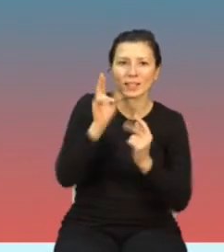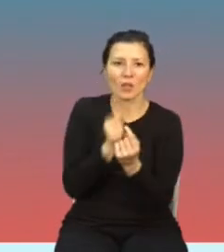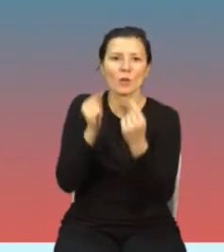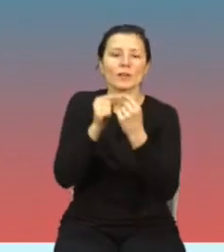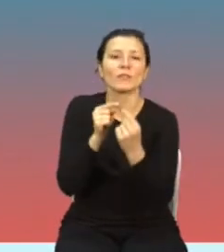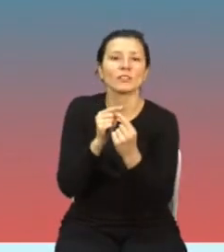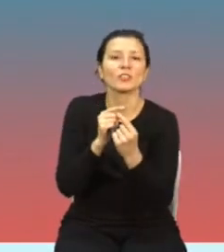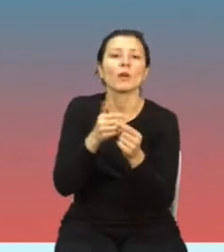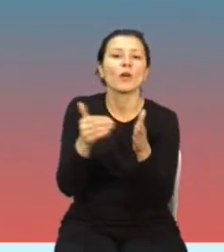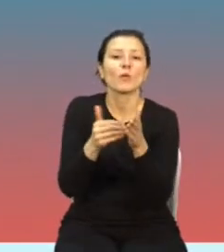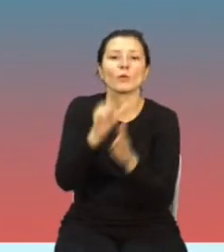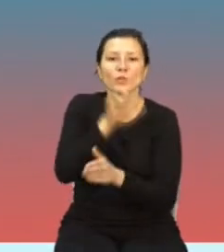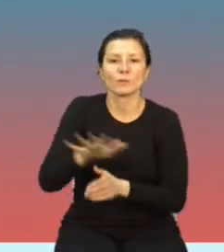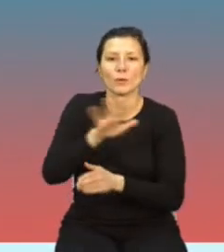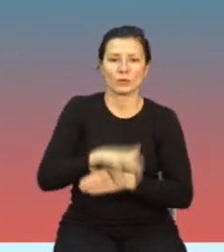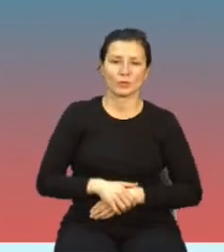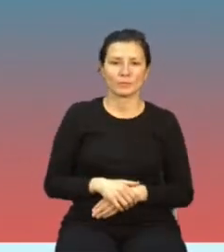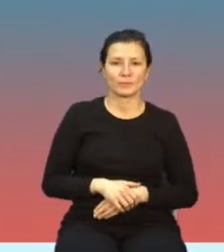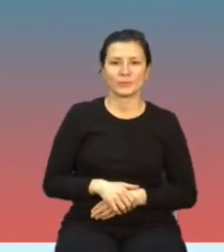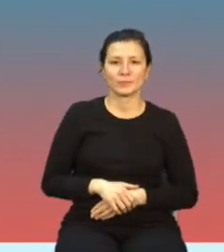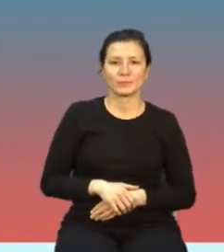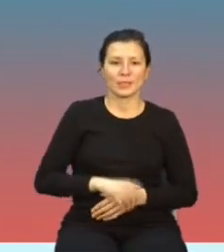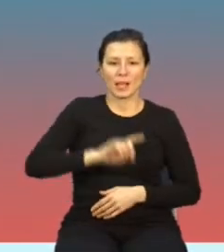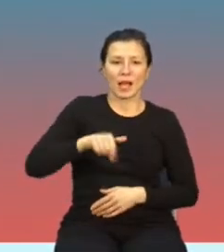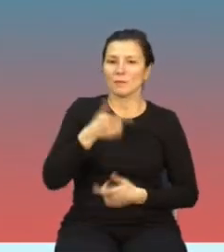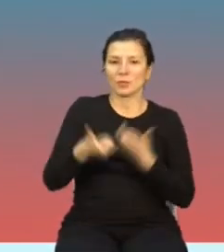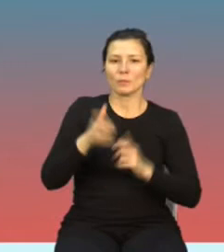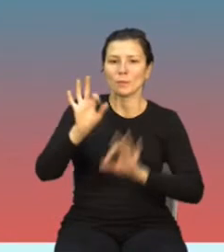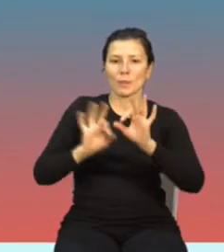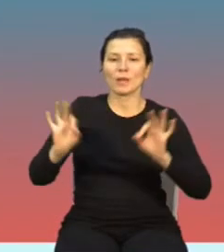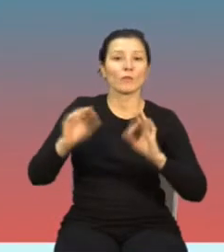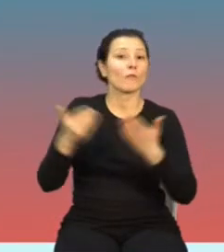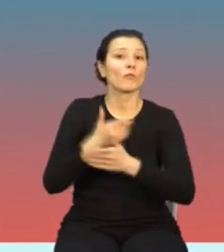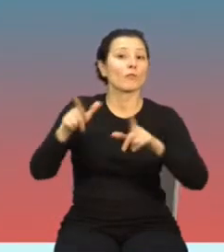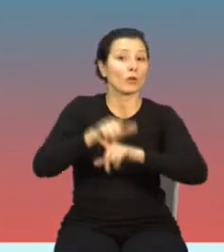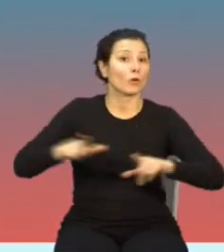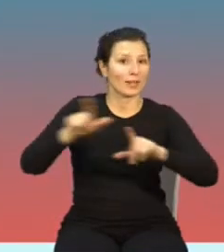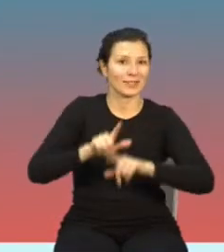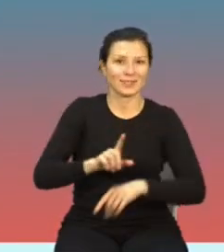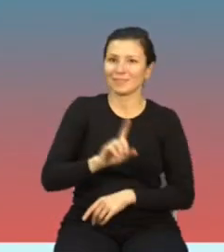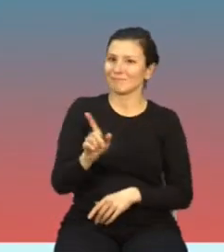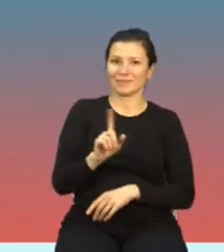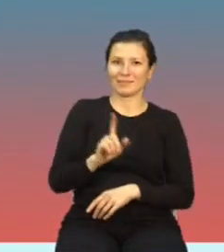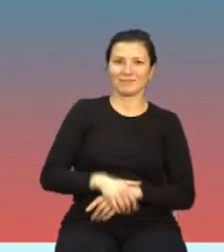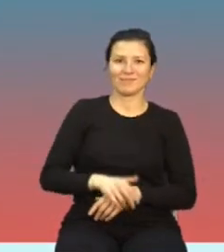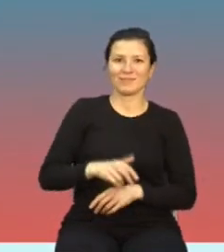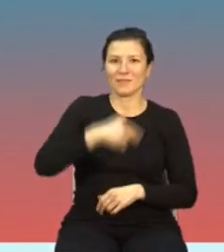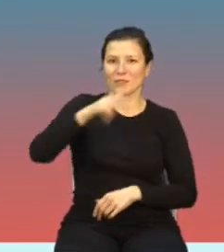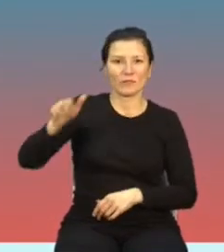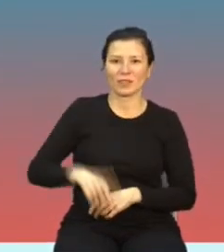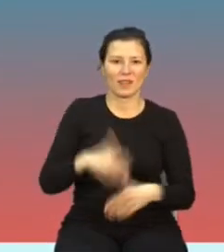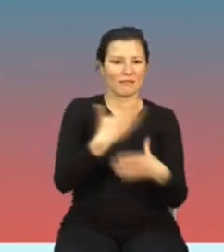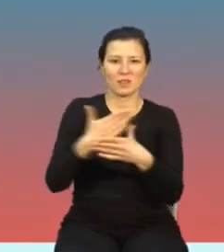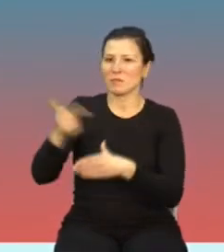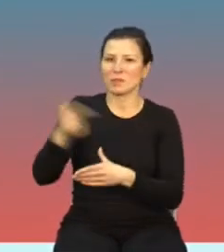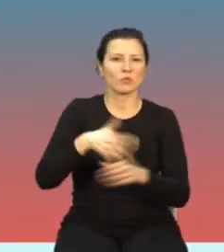my nie przeprowadzamy pomiarów w nowych lokalizacjach w Norwegii. Operatorzy nie muszą wypełniać różnych formularzy